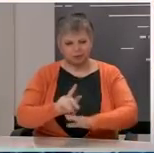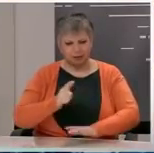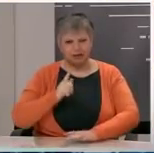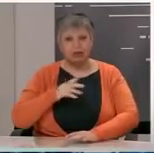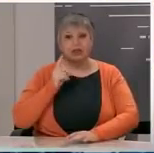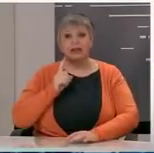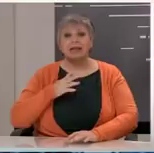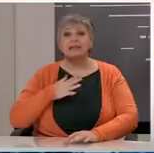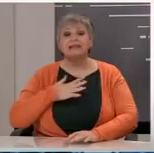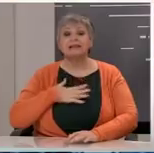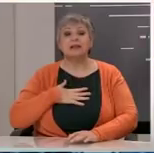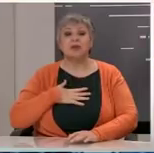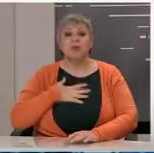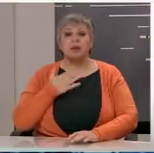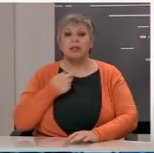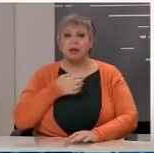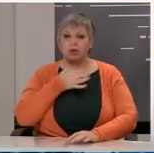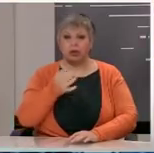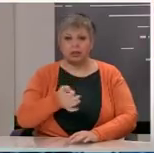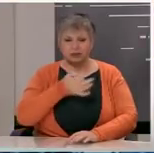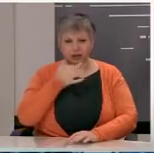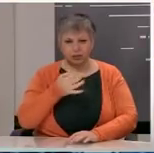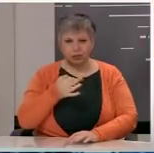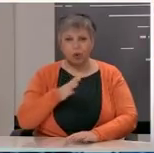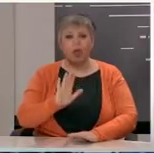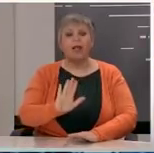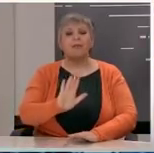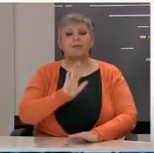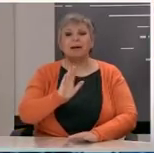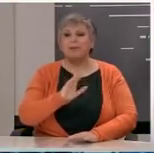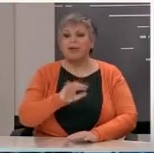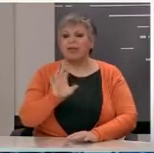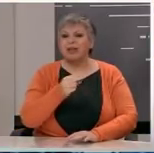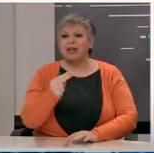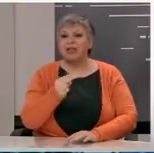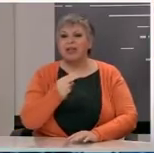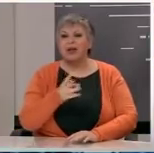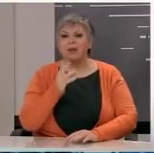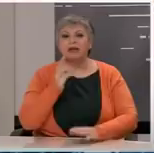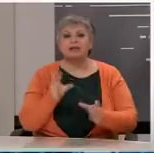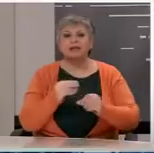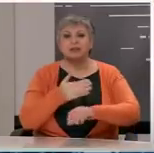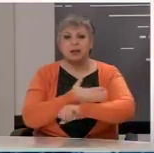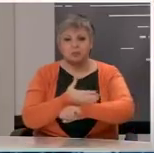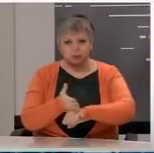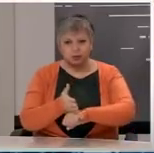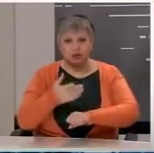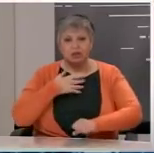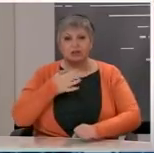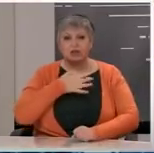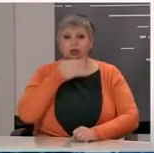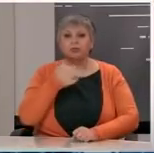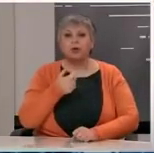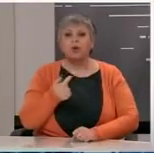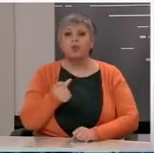διακοπή. Κλείνω. Μα δεν σας σταμάτησα γι' αυτό. Δώστε μου ένα λεπτό, μισό λεπτό, να κάνω